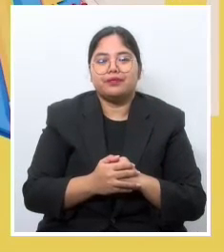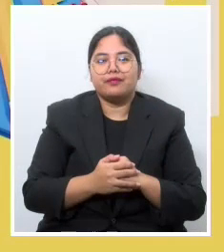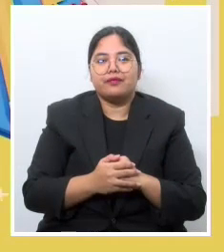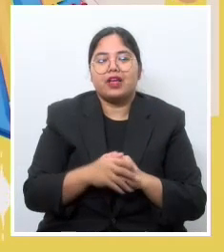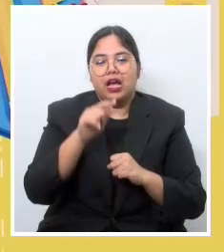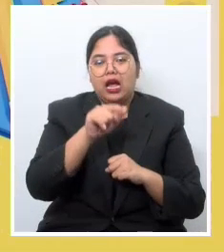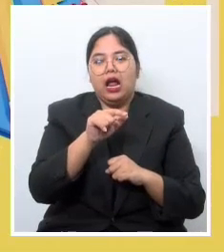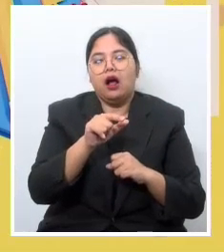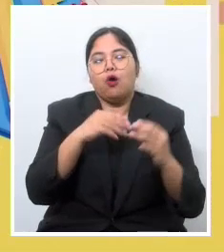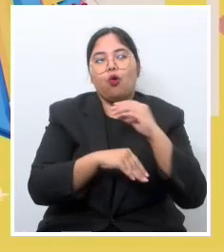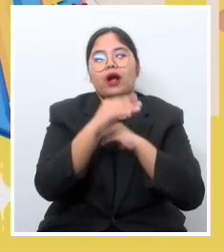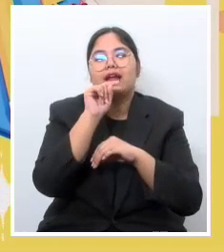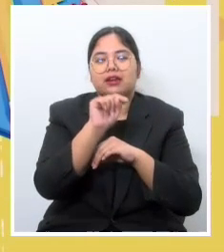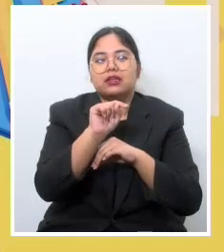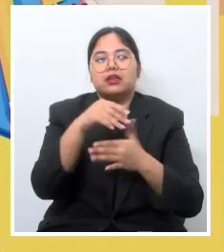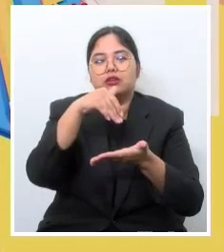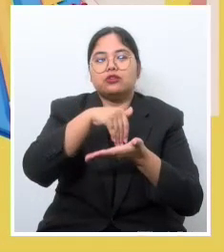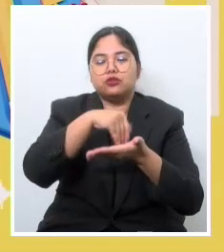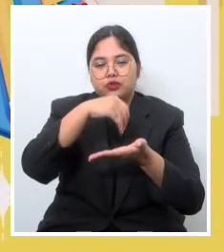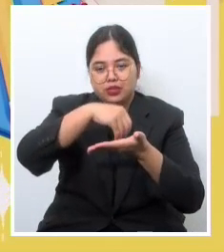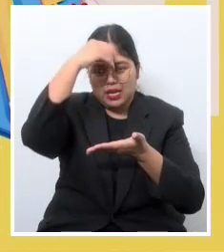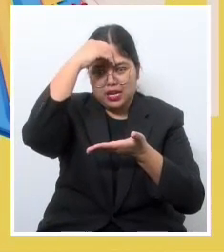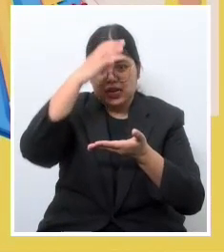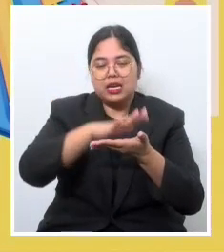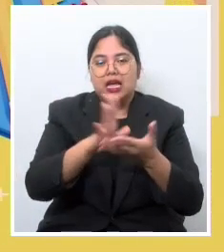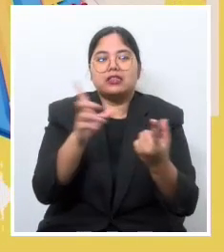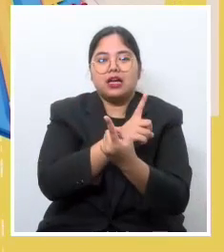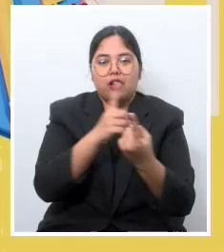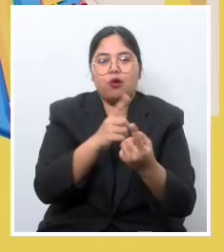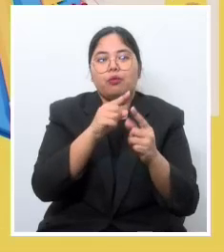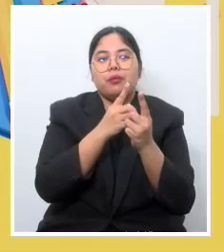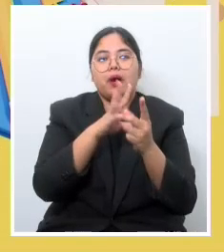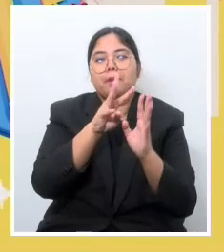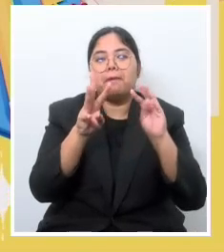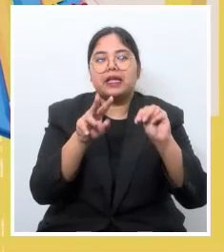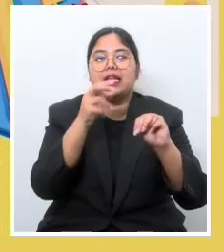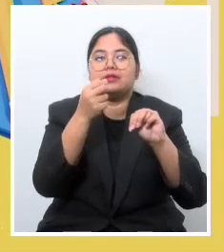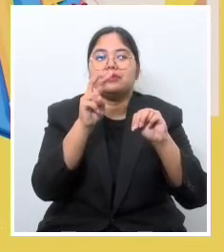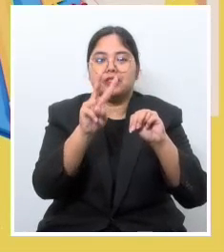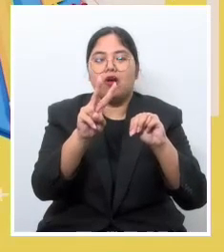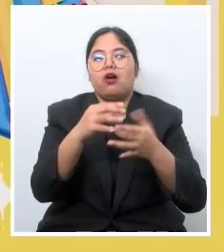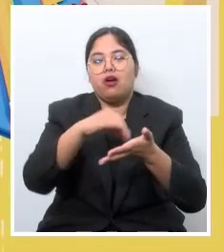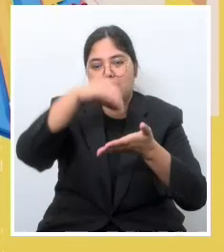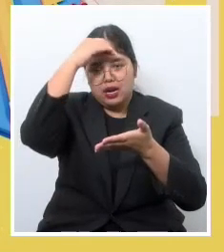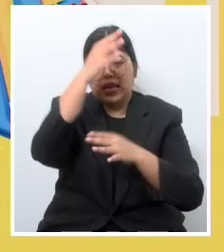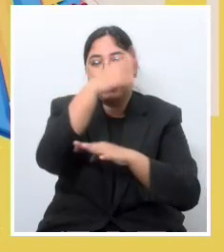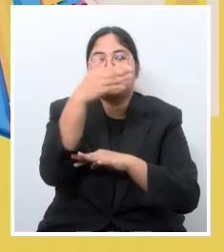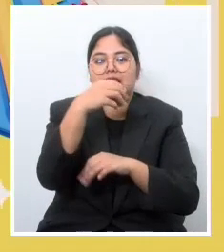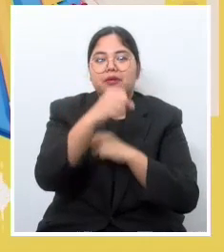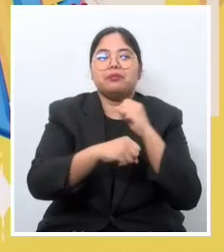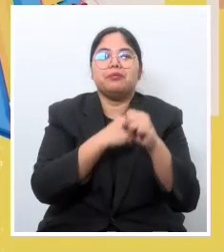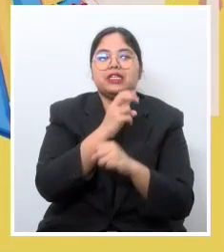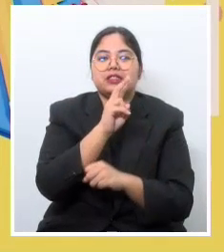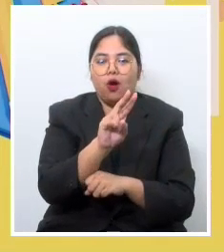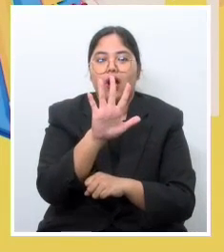scholจัดการศึกษาโดยเครือข่ายการเรียนโดยสถาบันทางสังคมตามมาตรา 12แห่งพระราชบัญญัติการศึกษาแห่งชาติพุทธศัก